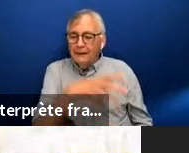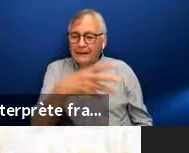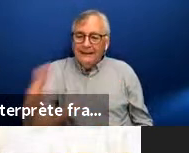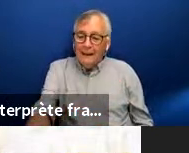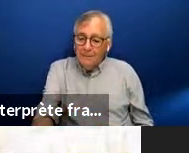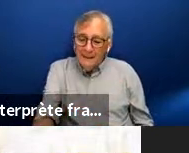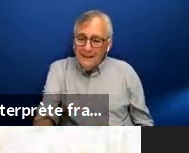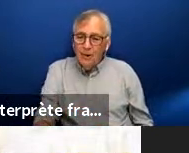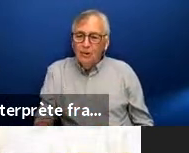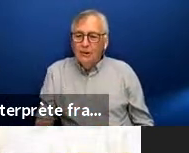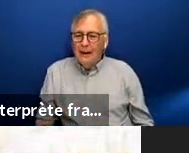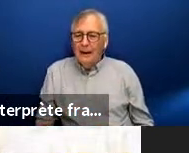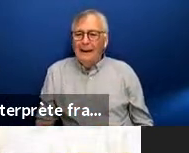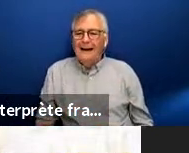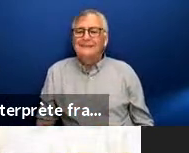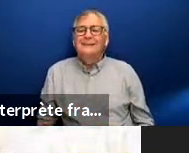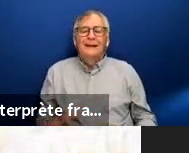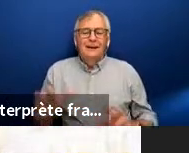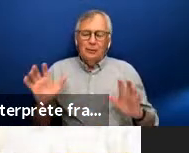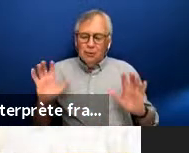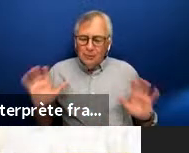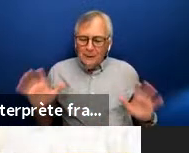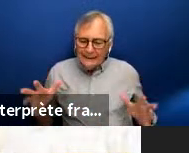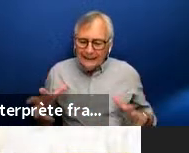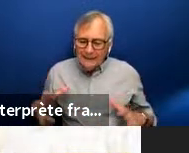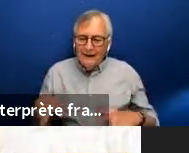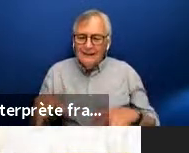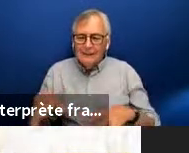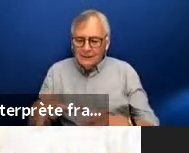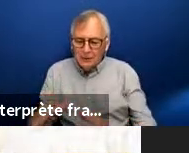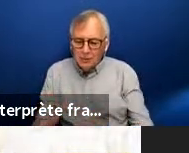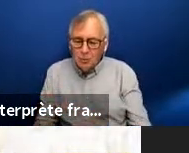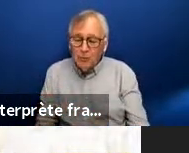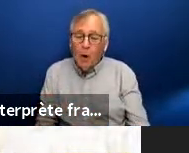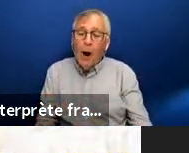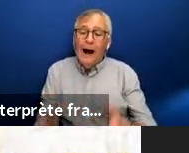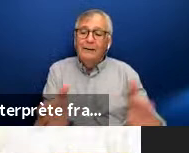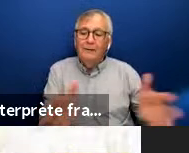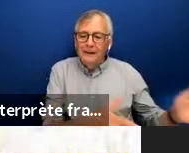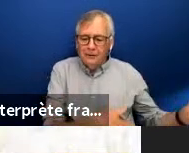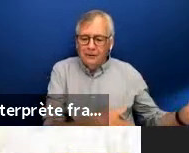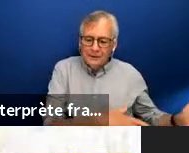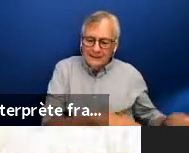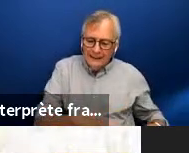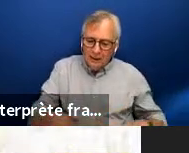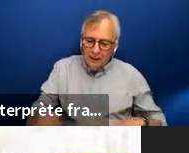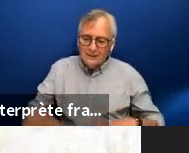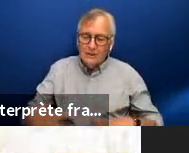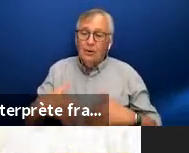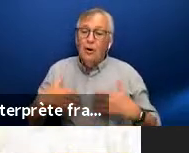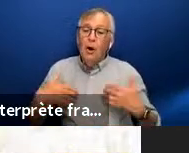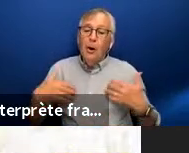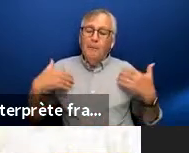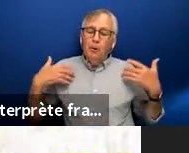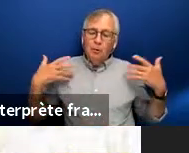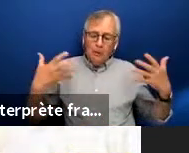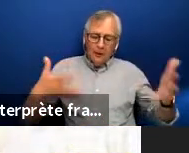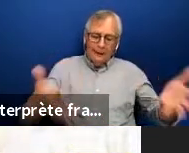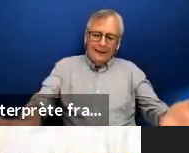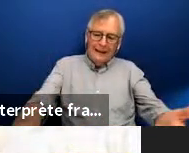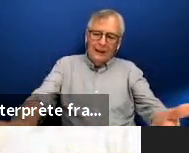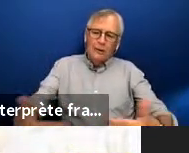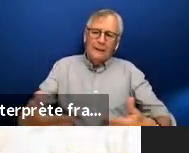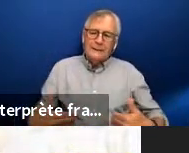de vin qui est dans le milieu de la place. Suite en arrivant, les personnes sourdes vont enlever toutes ces décorations-là